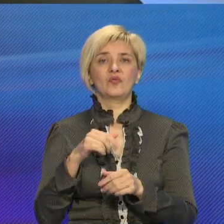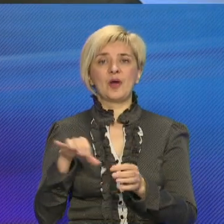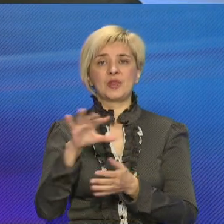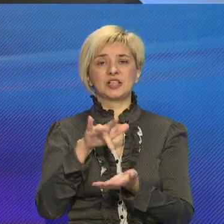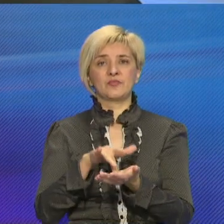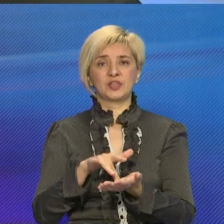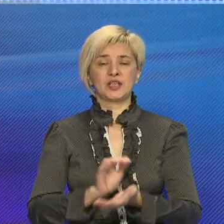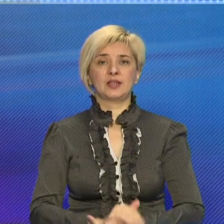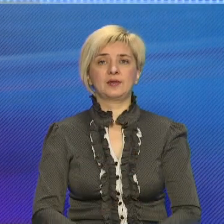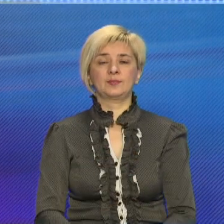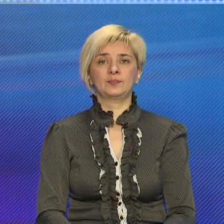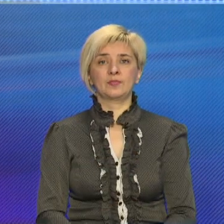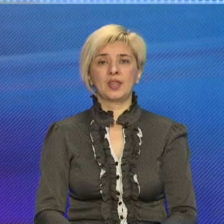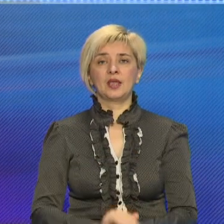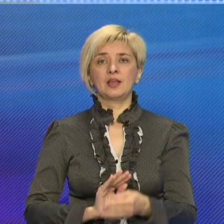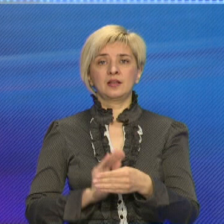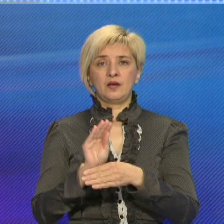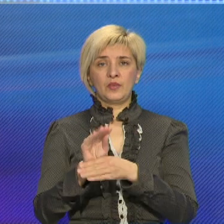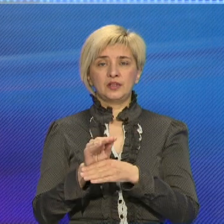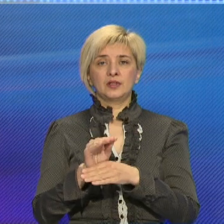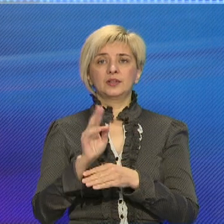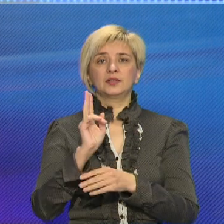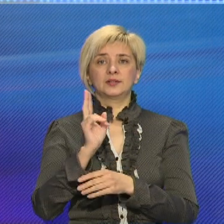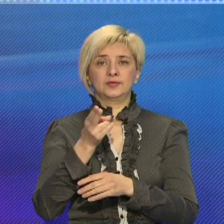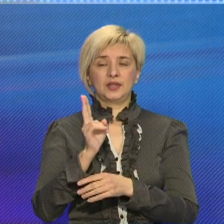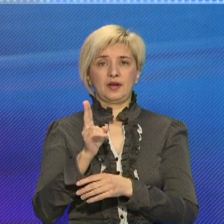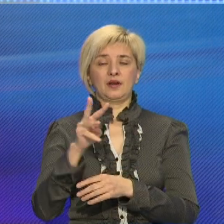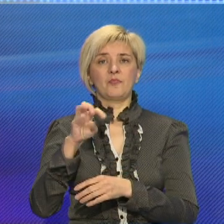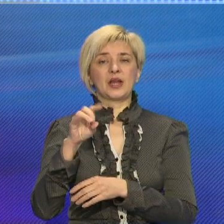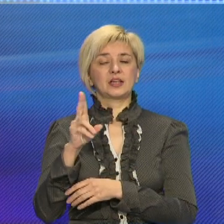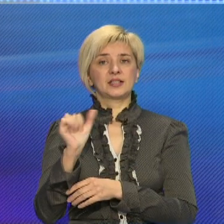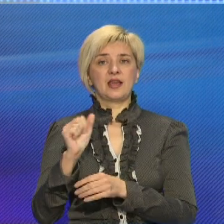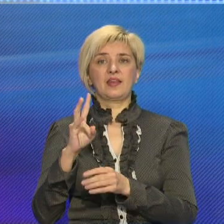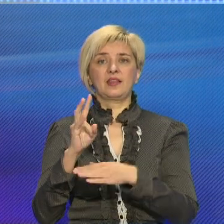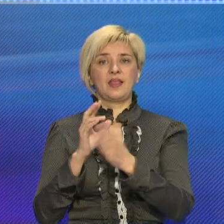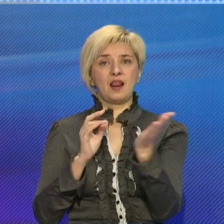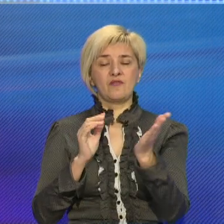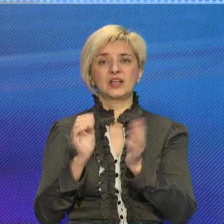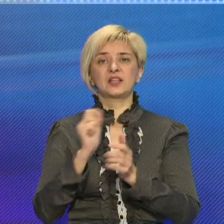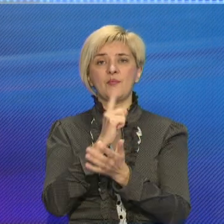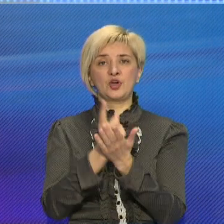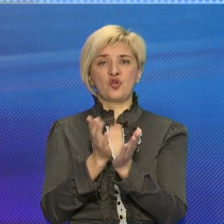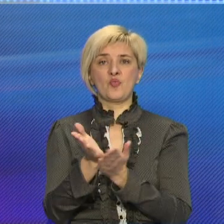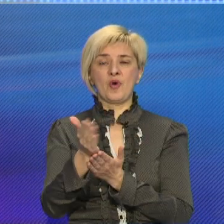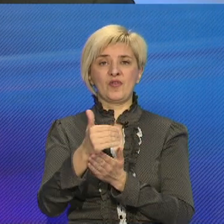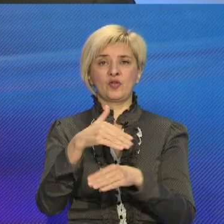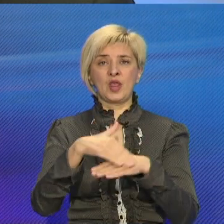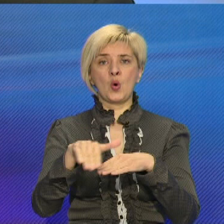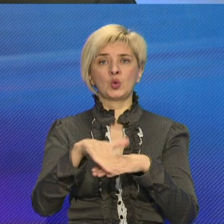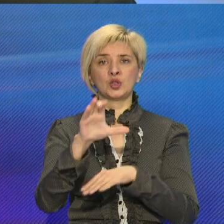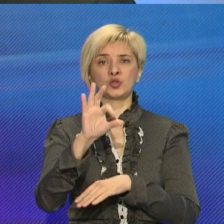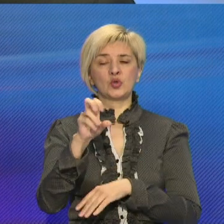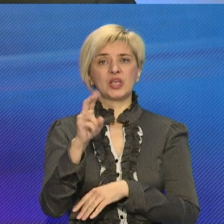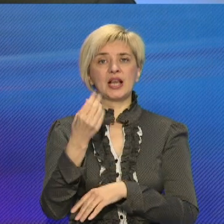по теме. С Карла Маркса налево запрещен поворот на улицу Социалистическая. Потому что, во-первых, там